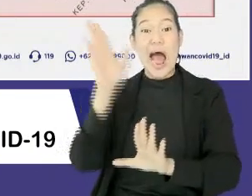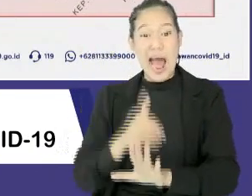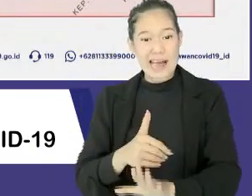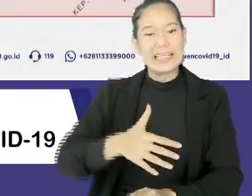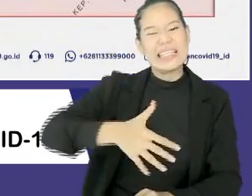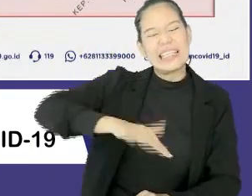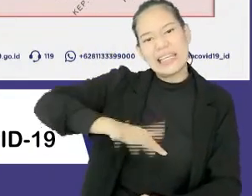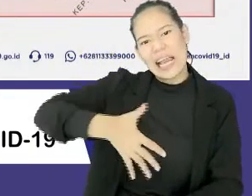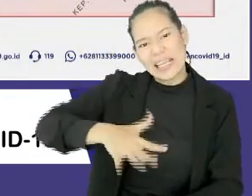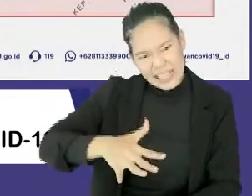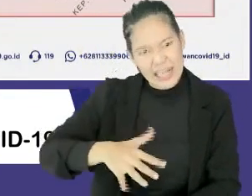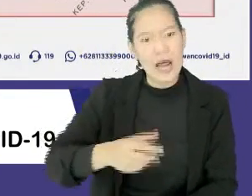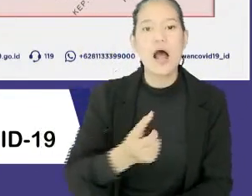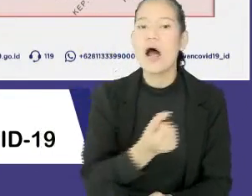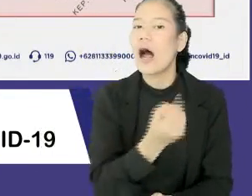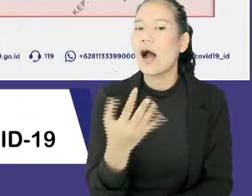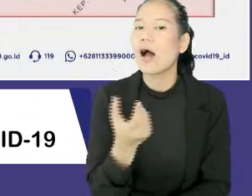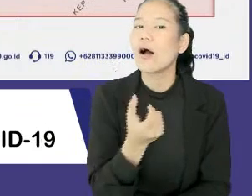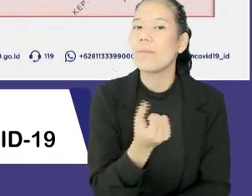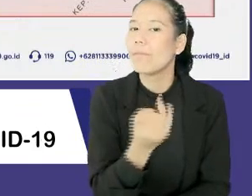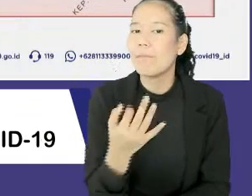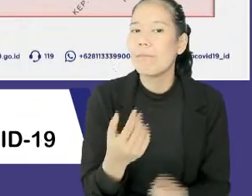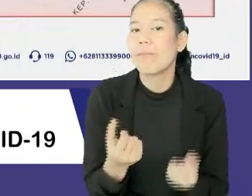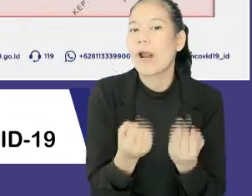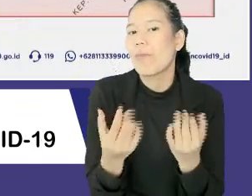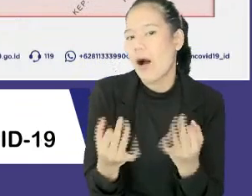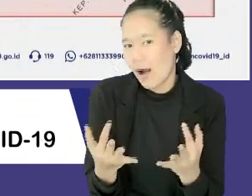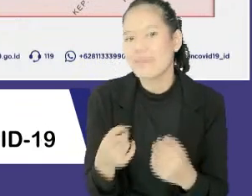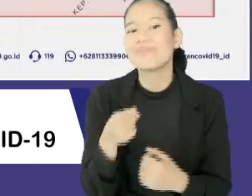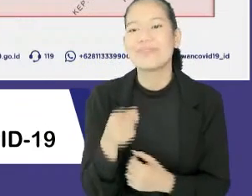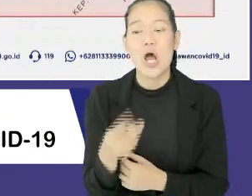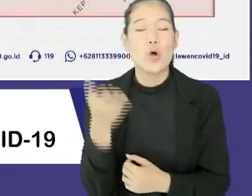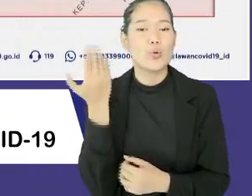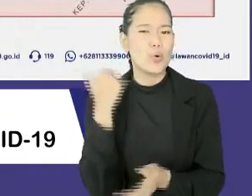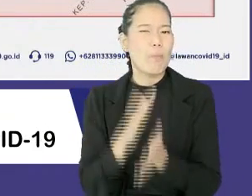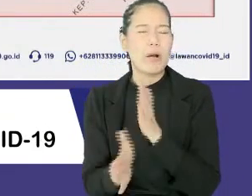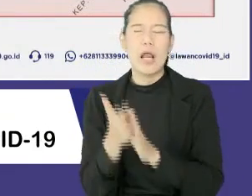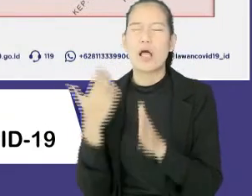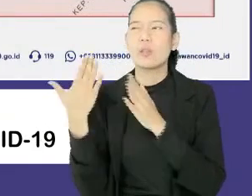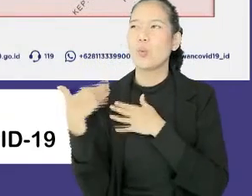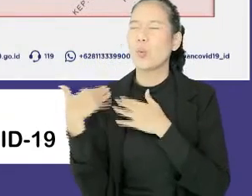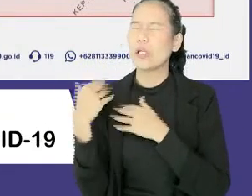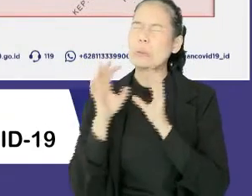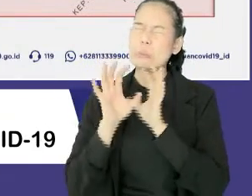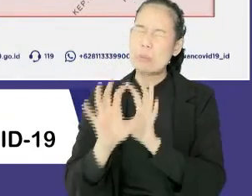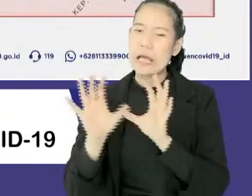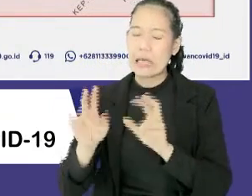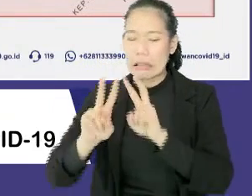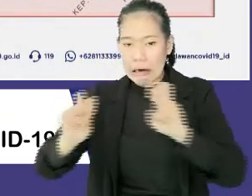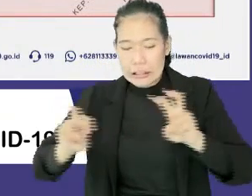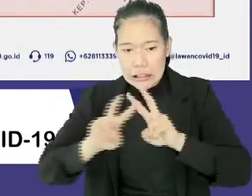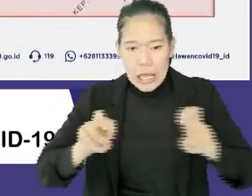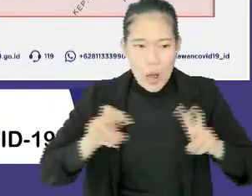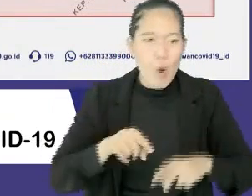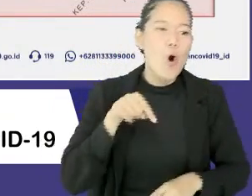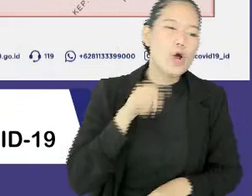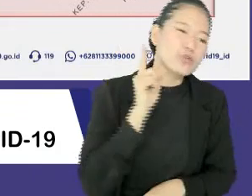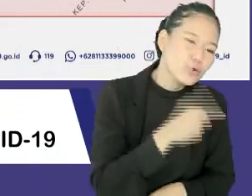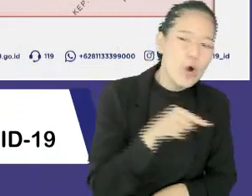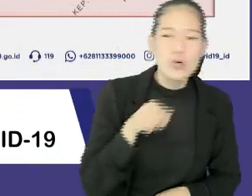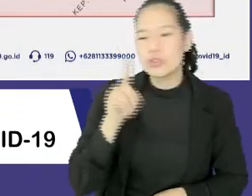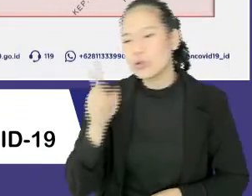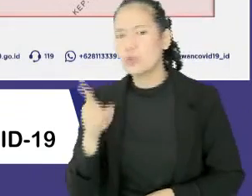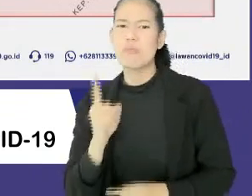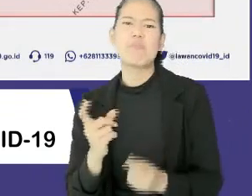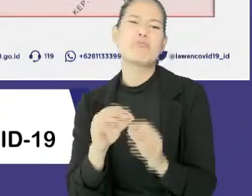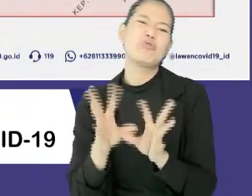angkanya adalah segini Nah kalau kita ingat dulu ya dokter lelaki tak punya PR banyak banget gitu ya untuk testing gitu dengan Besarnya jumlah